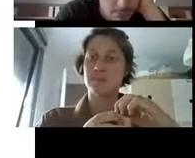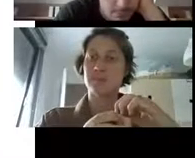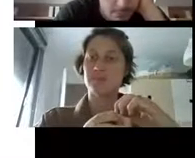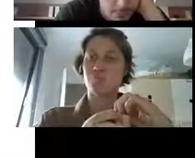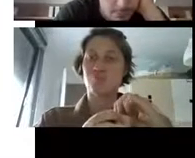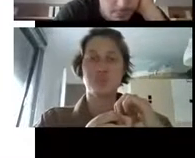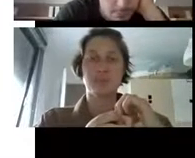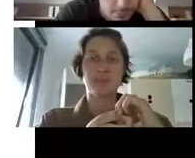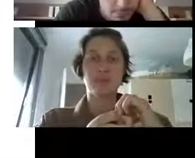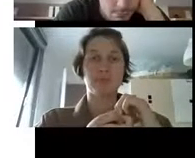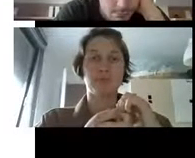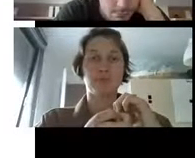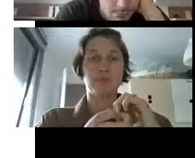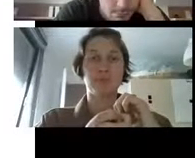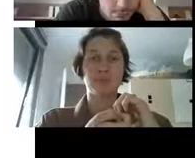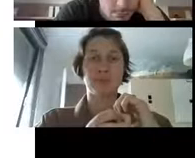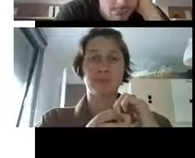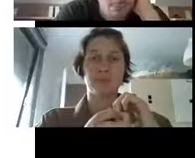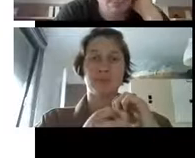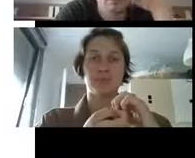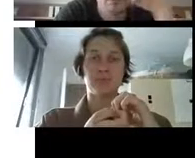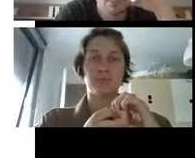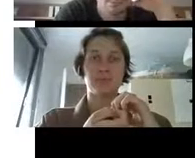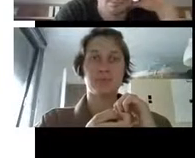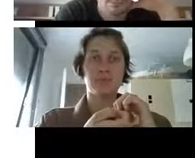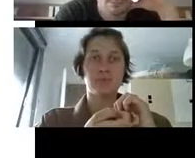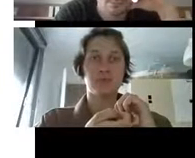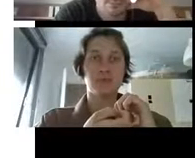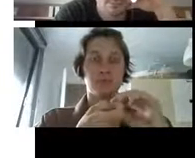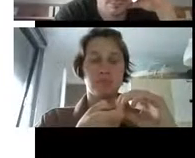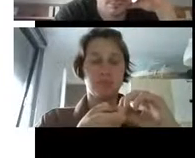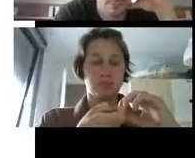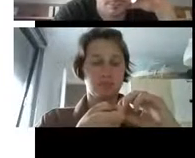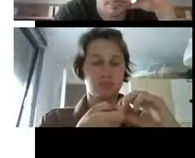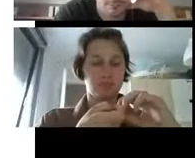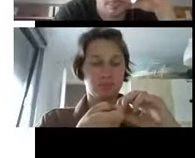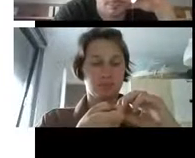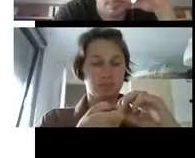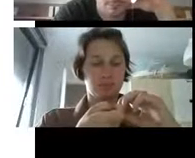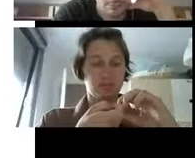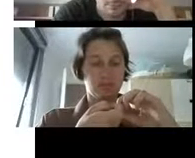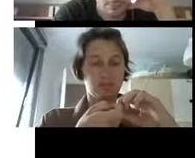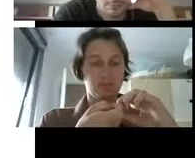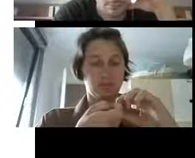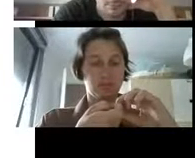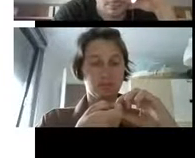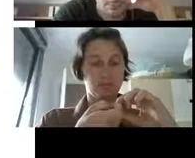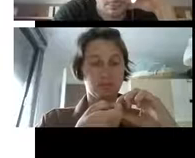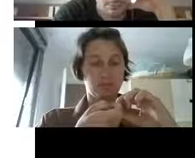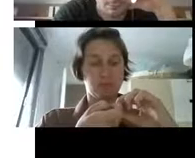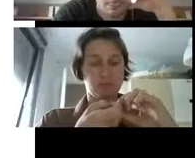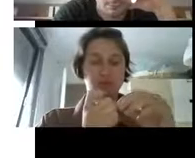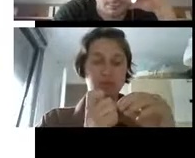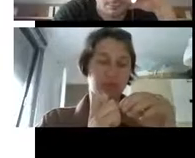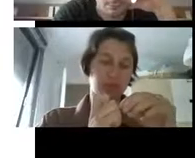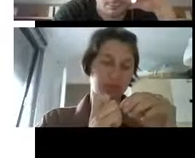dat daar juist mee bedoeld wordt of hoe dat juist praktisch georganiseerd zou worden, dat is momenteel nog onduidelijk. We zijn dan verder aan het uitzoeken met de bevoegde